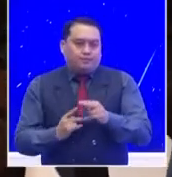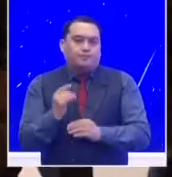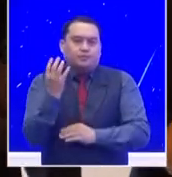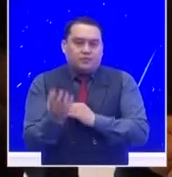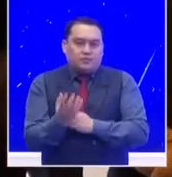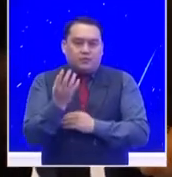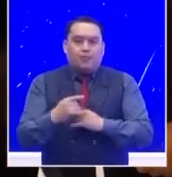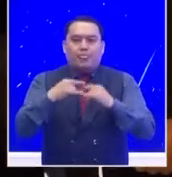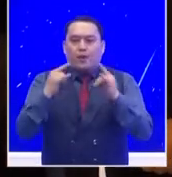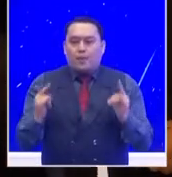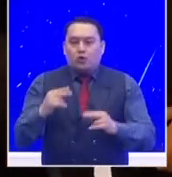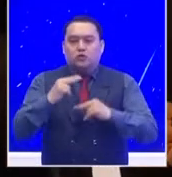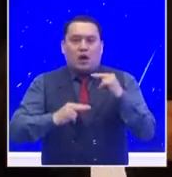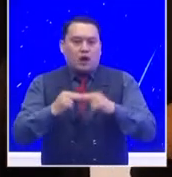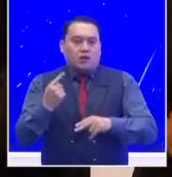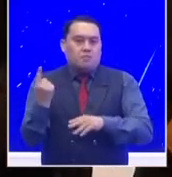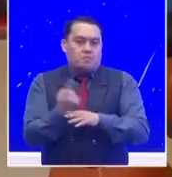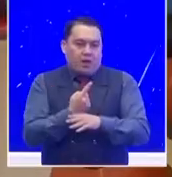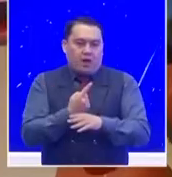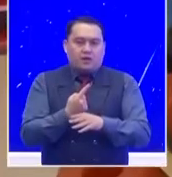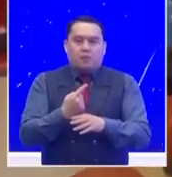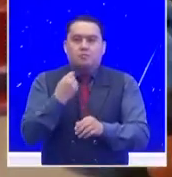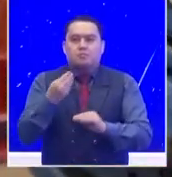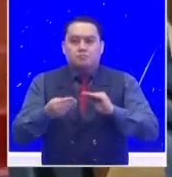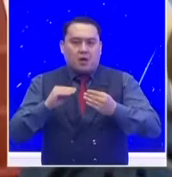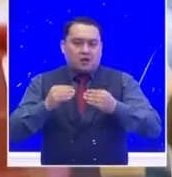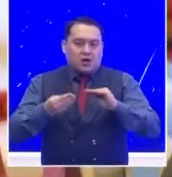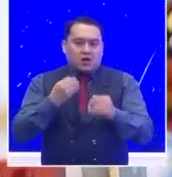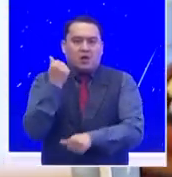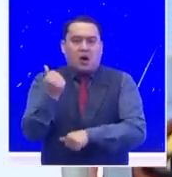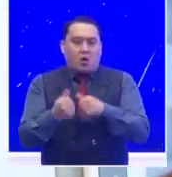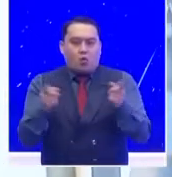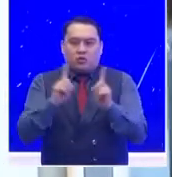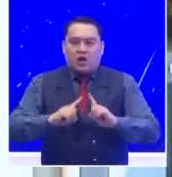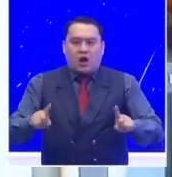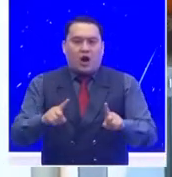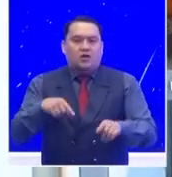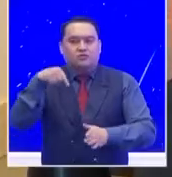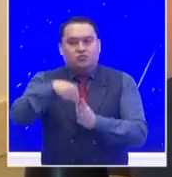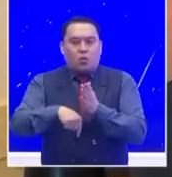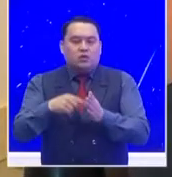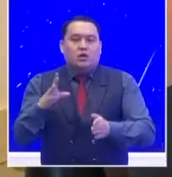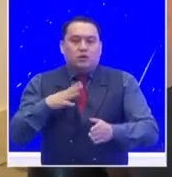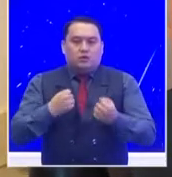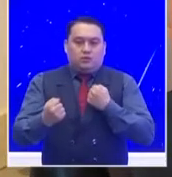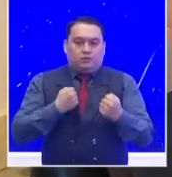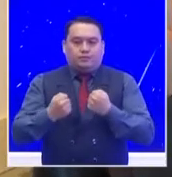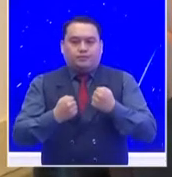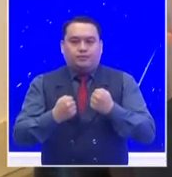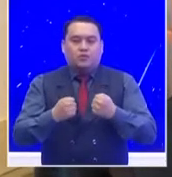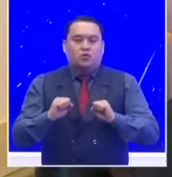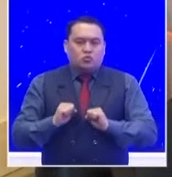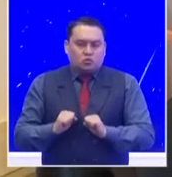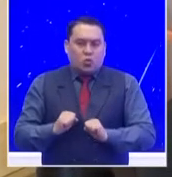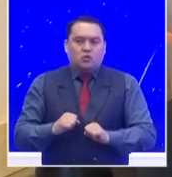и мостостроительство. Этот, на первый взгляд, гибкий материал обладает рядом уникальных свойств. В их числе прочность,